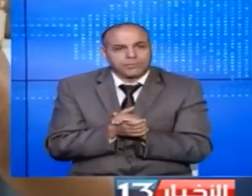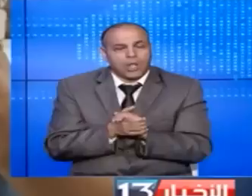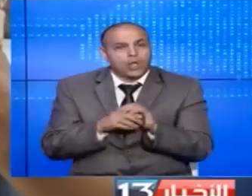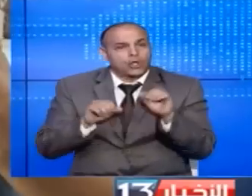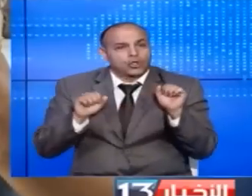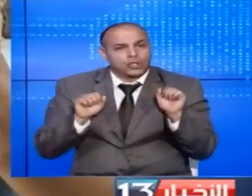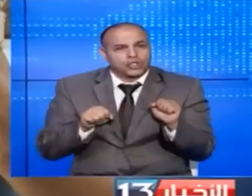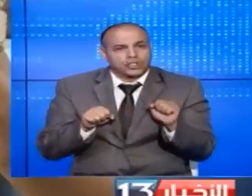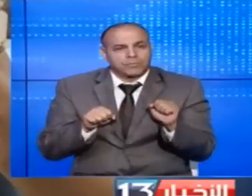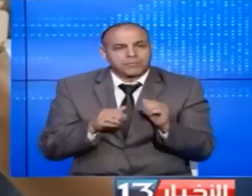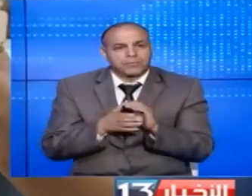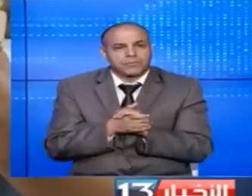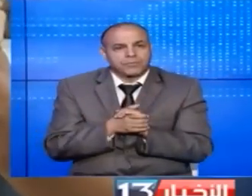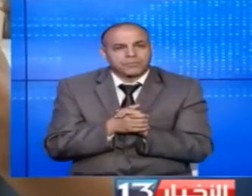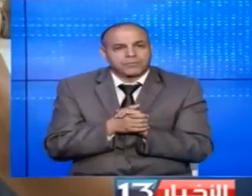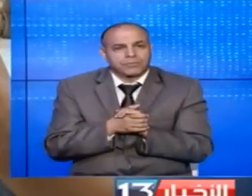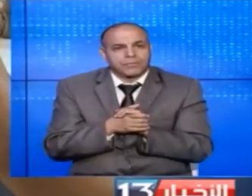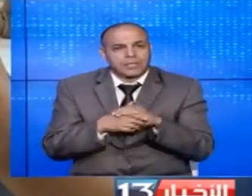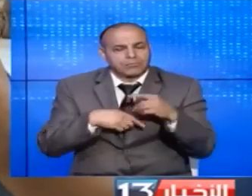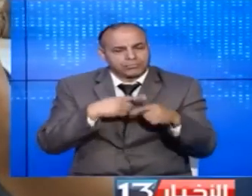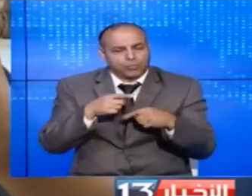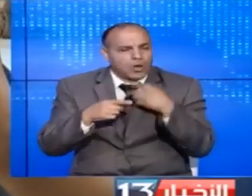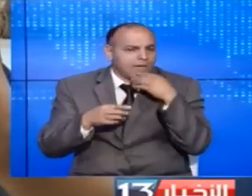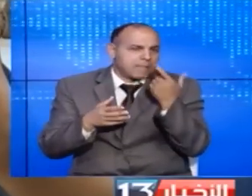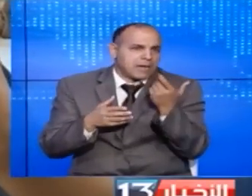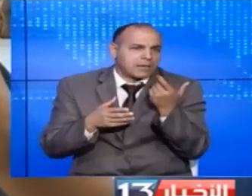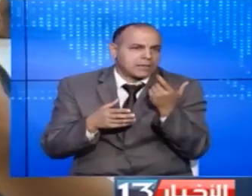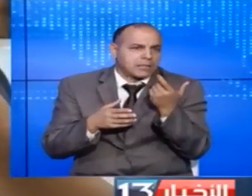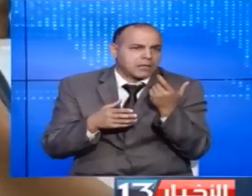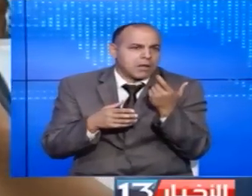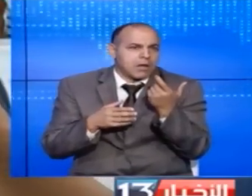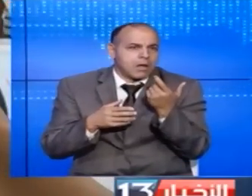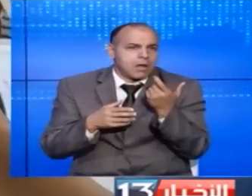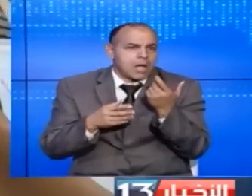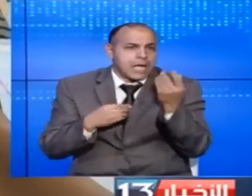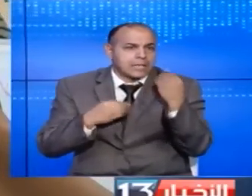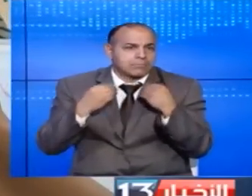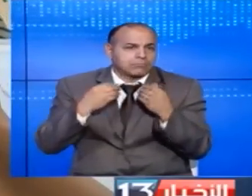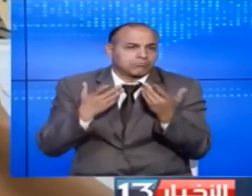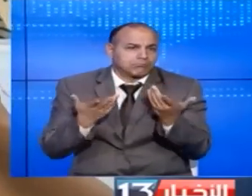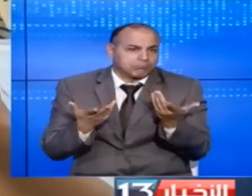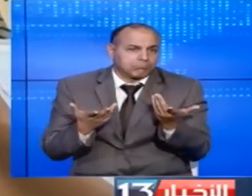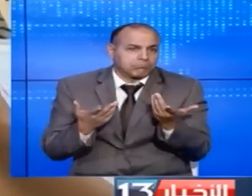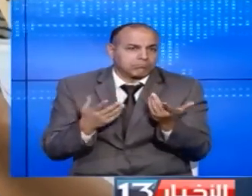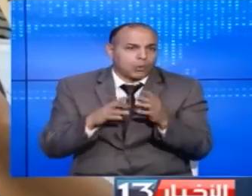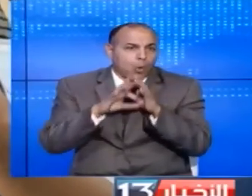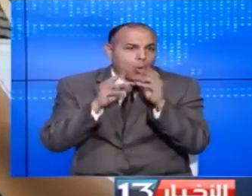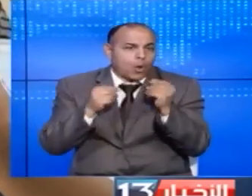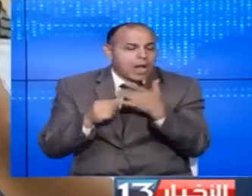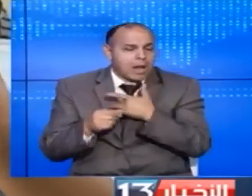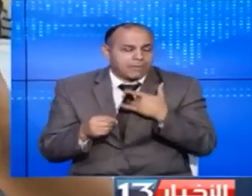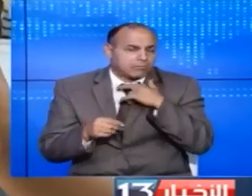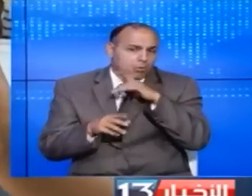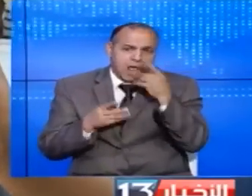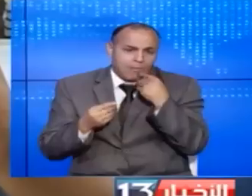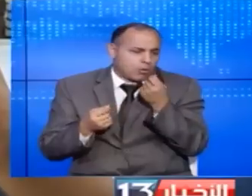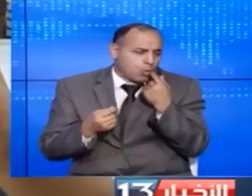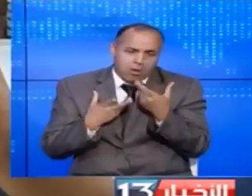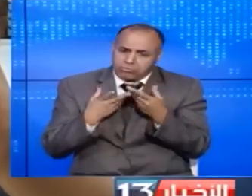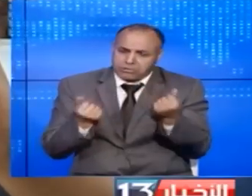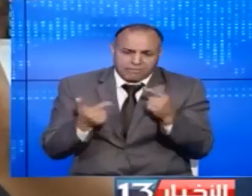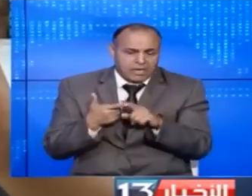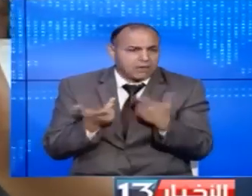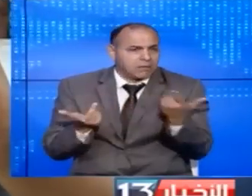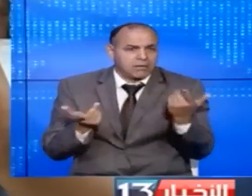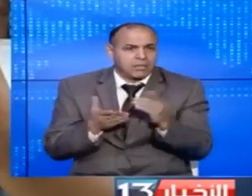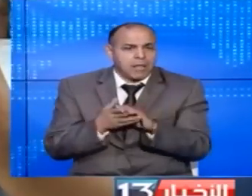وتنجم واحد يبرى. مش عندنا توا عباد تبرى براتيكمون حياة كاملة لاباس، ما فهمت هذا